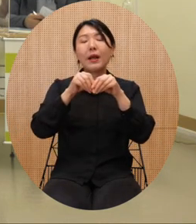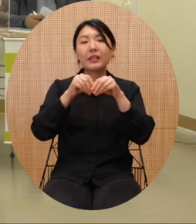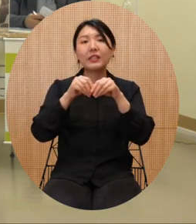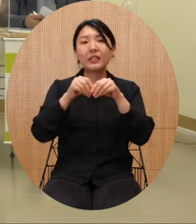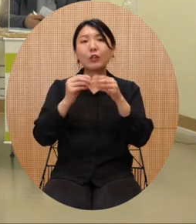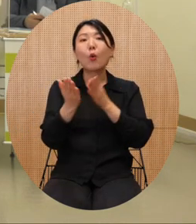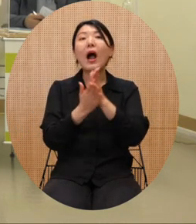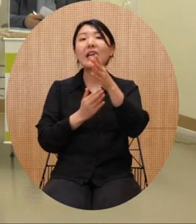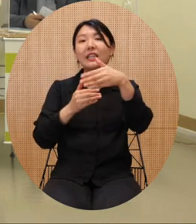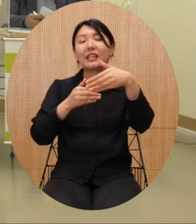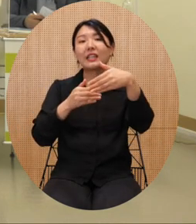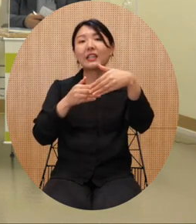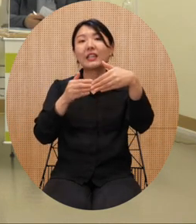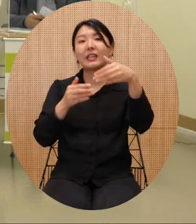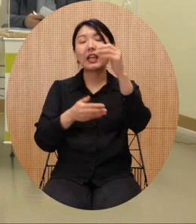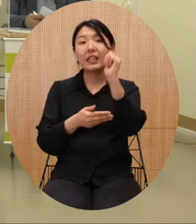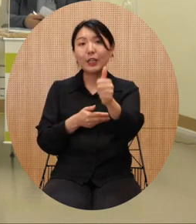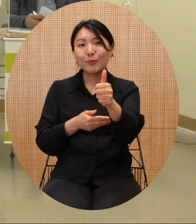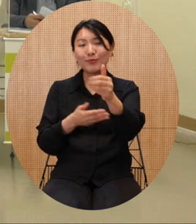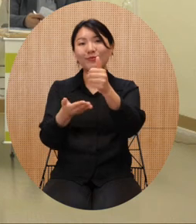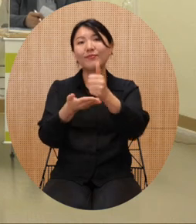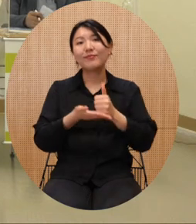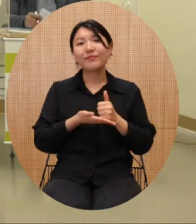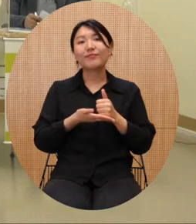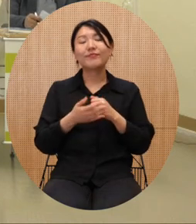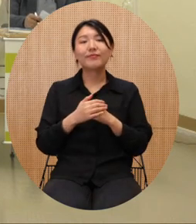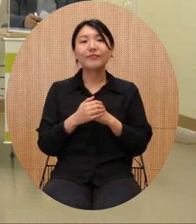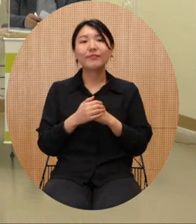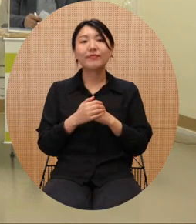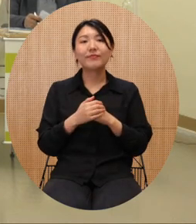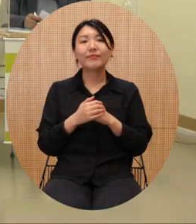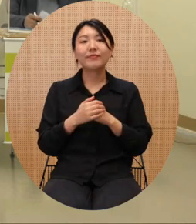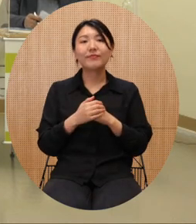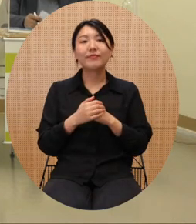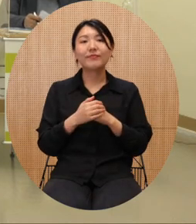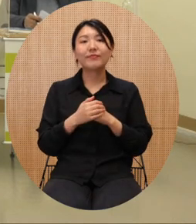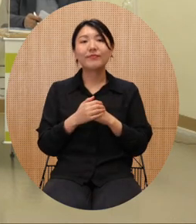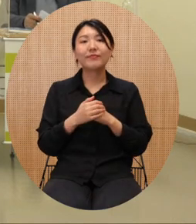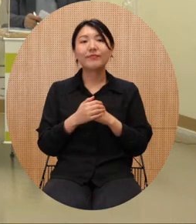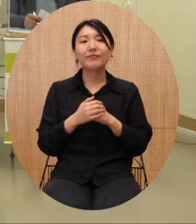과장님의 마지막 발제를 기대하면서 듣도록 하겠습니다.